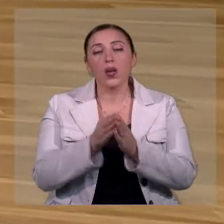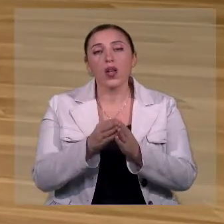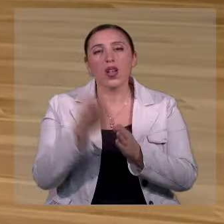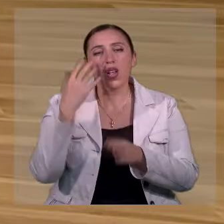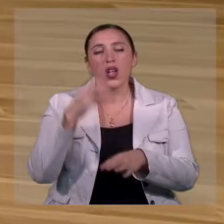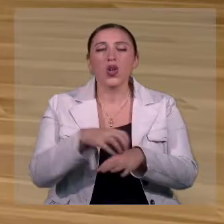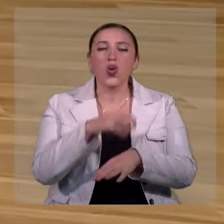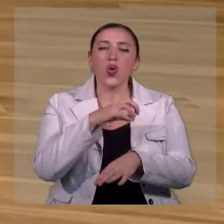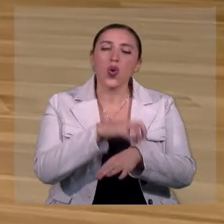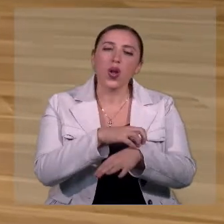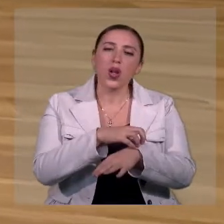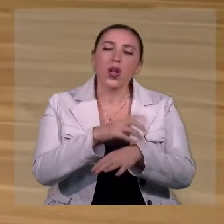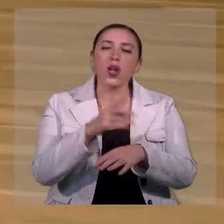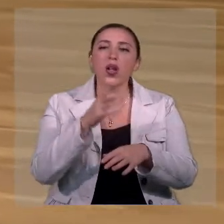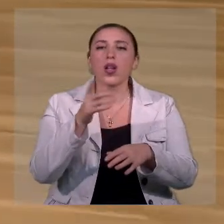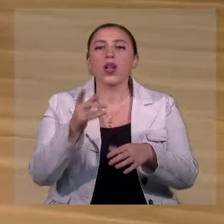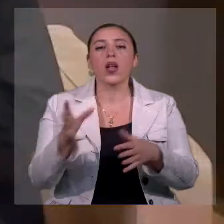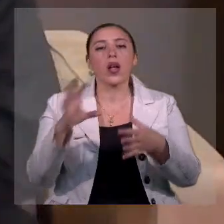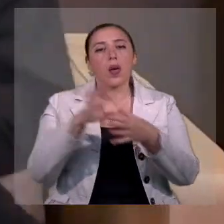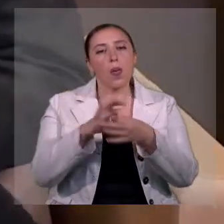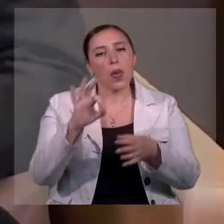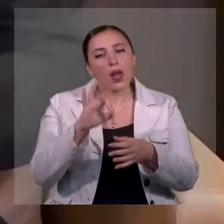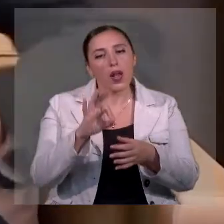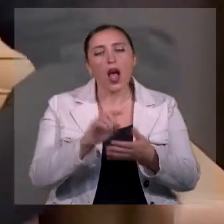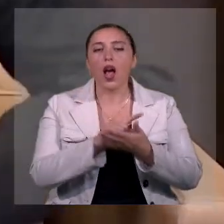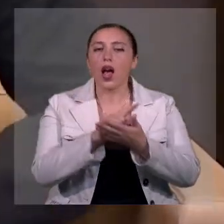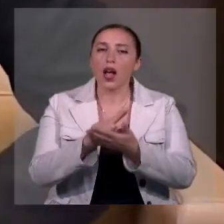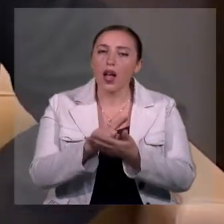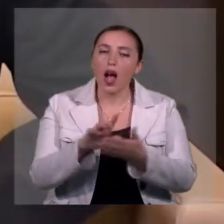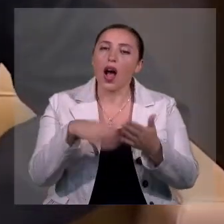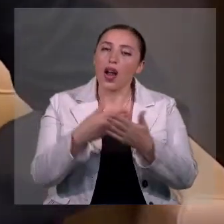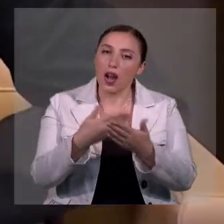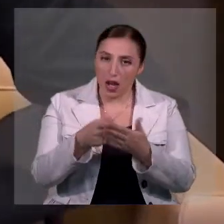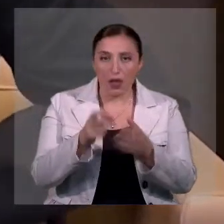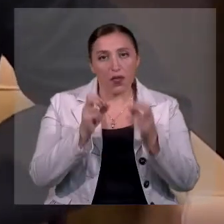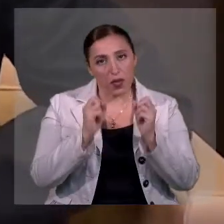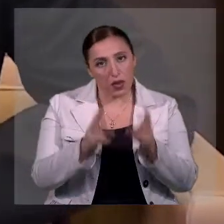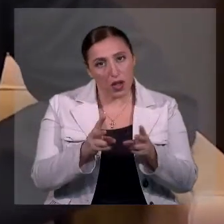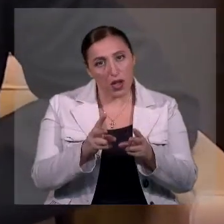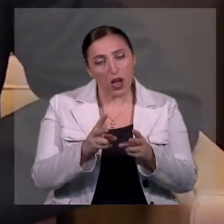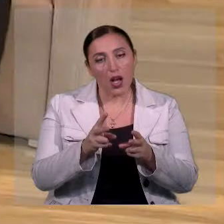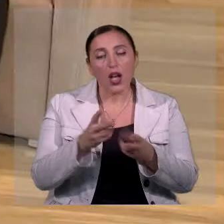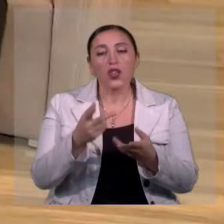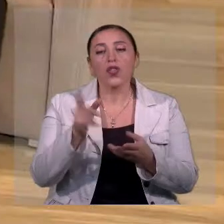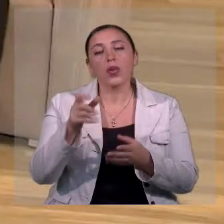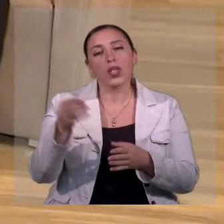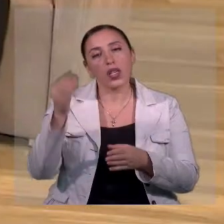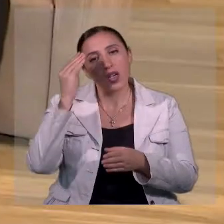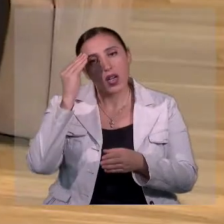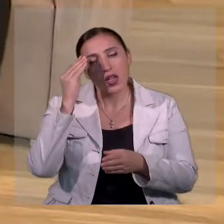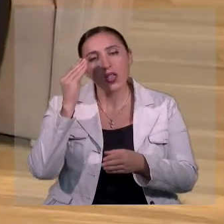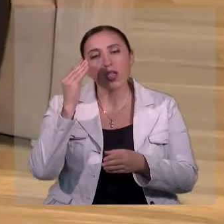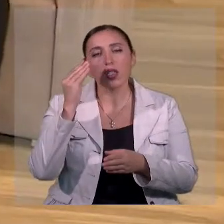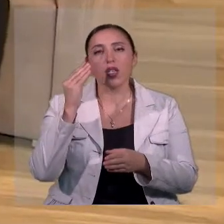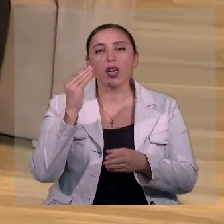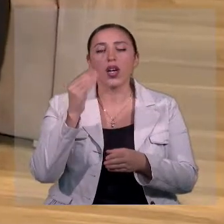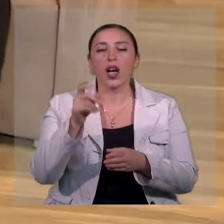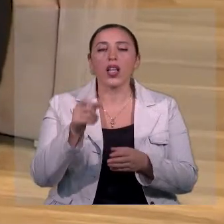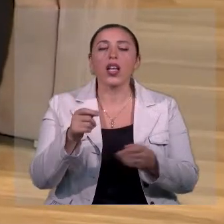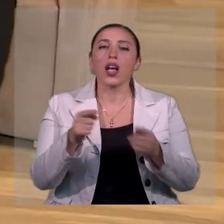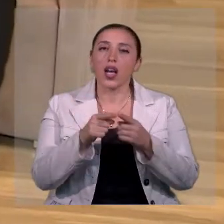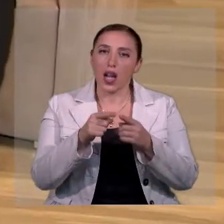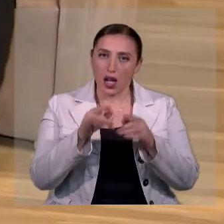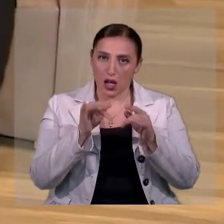միութենական կազմի մեջ մտնելու քննարկումները, առաջարկները վտանգավոր են, արդյոք որևէ մեկի կարծիքը կամ կանխատեսումը այս